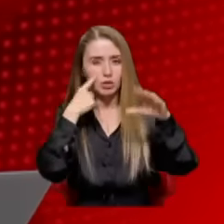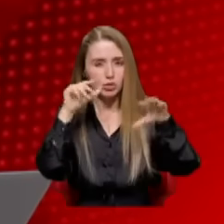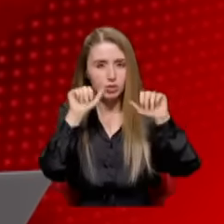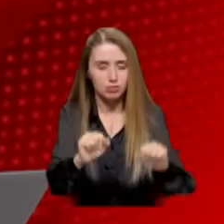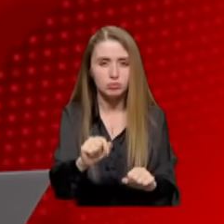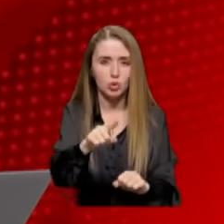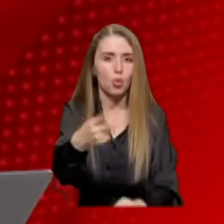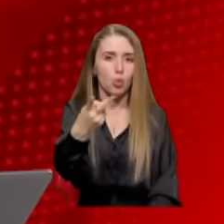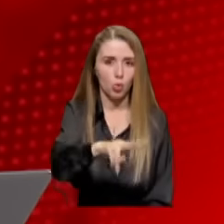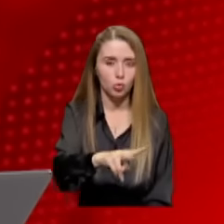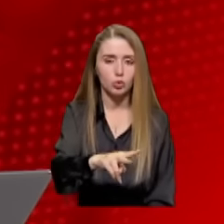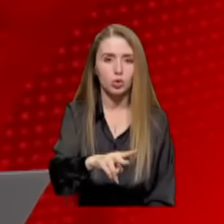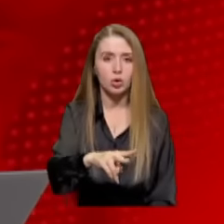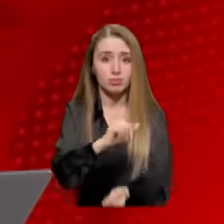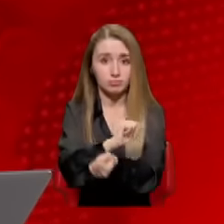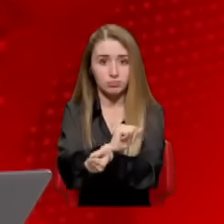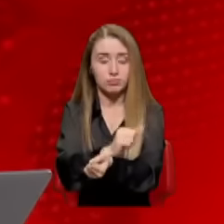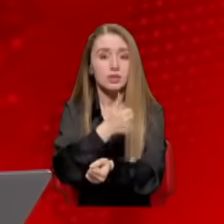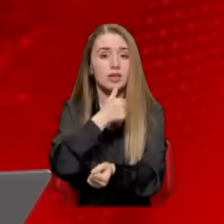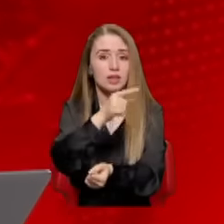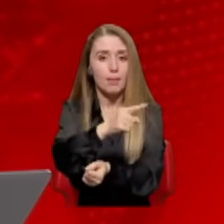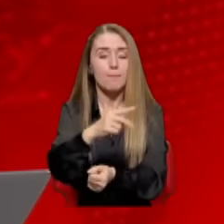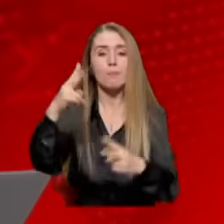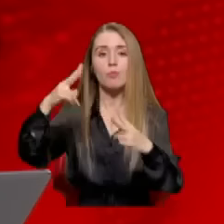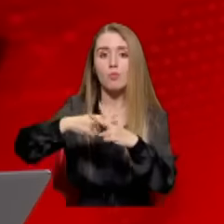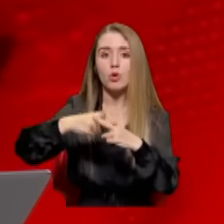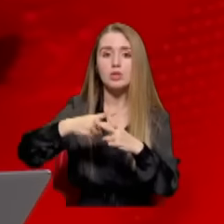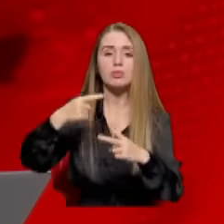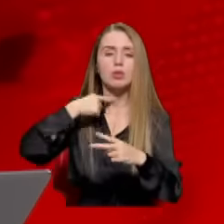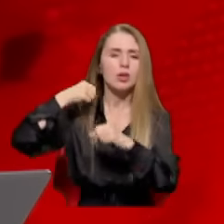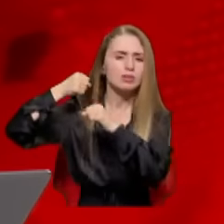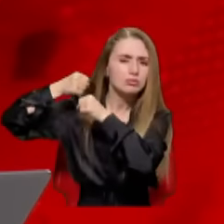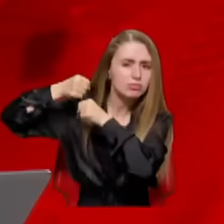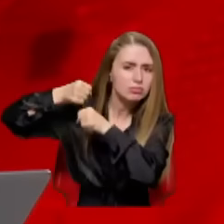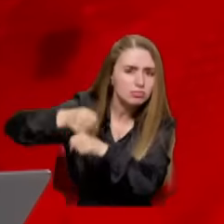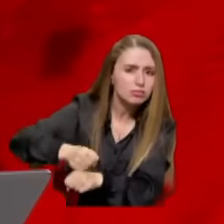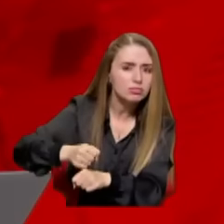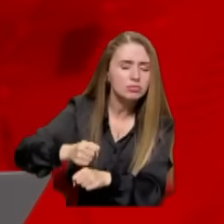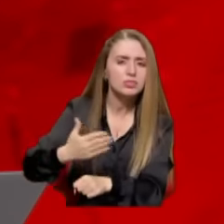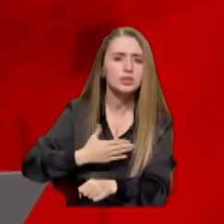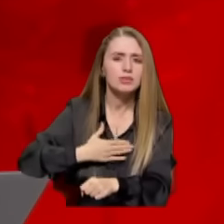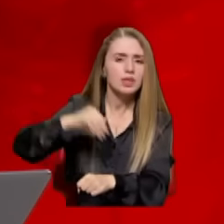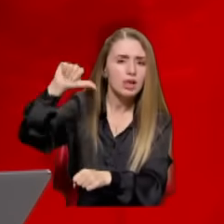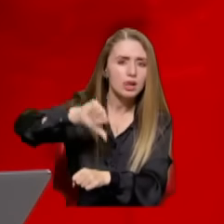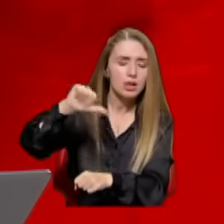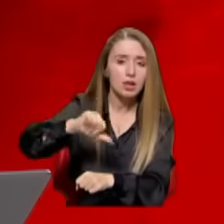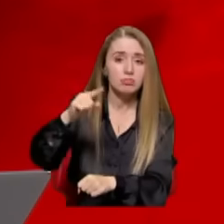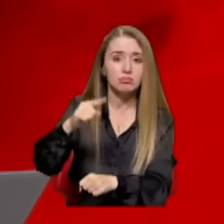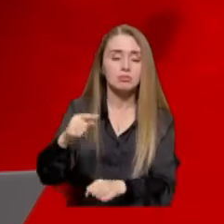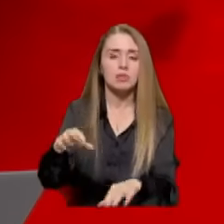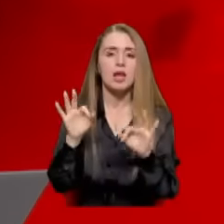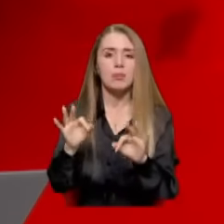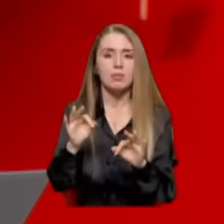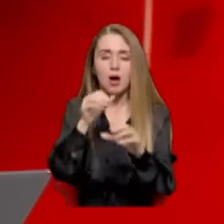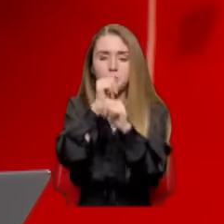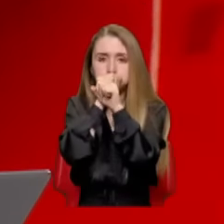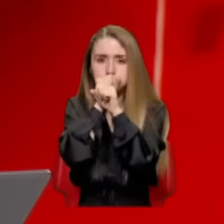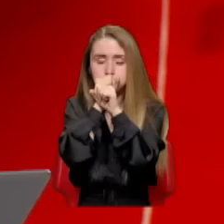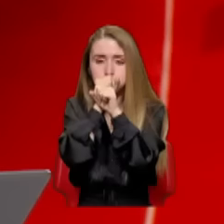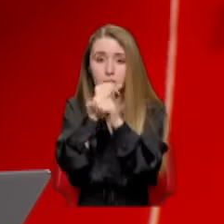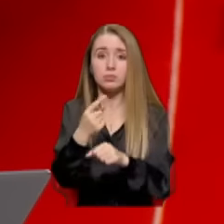ölümle sonuçlandı. Elleri kelepçeli adam polisin boynuna bastırması nedeniyle nefessiz kaldı. Birçok kez nefes